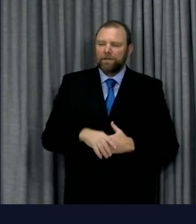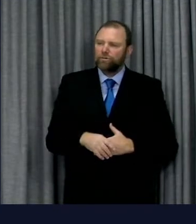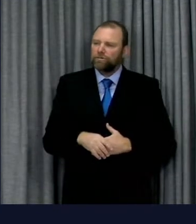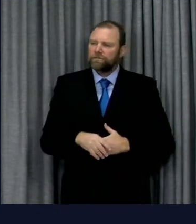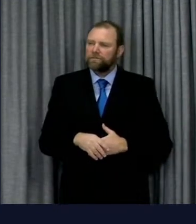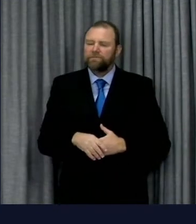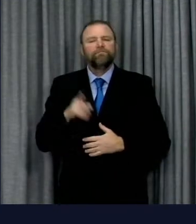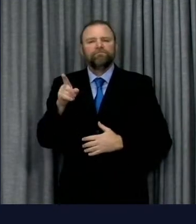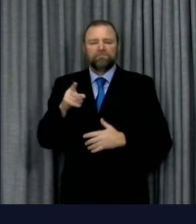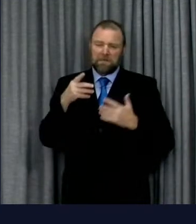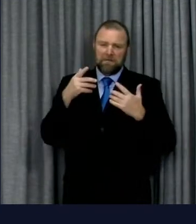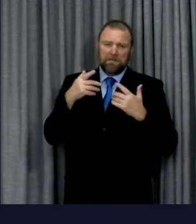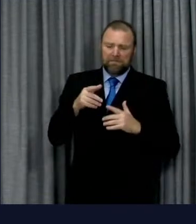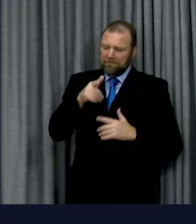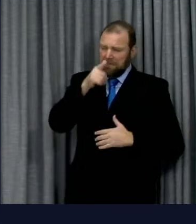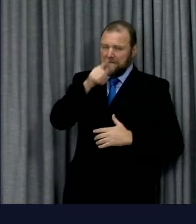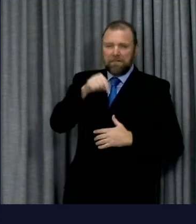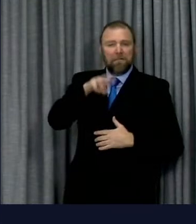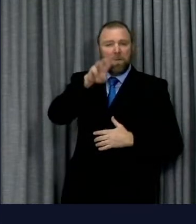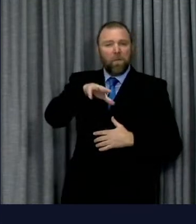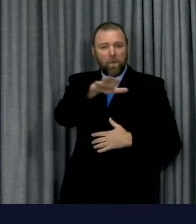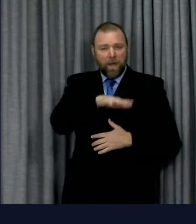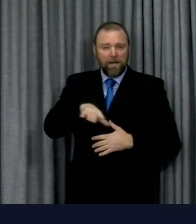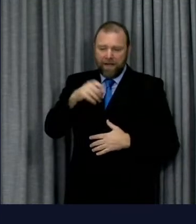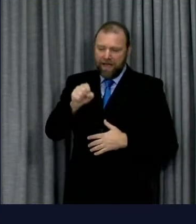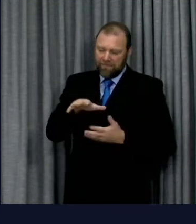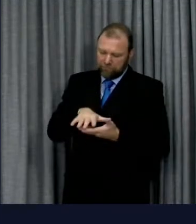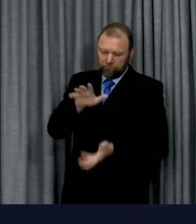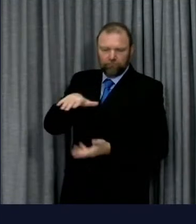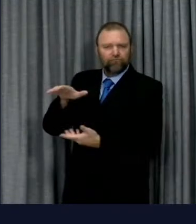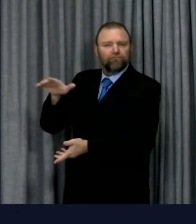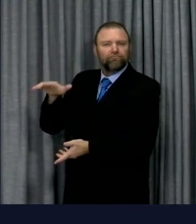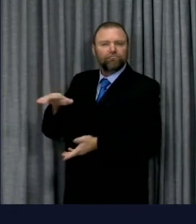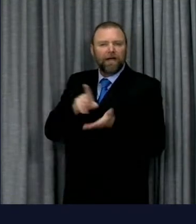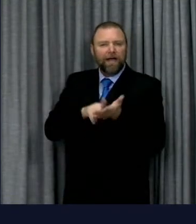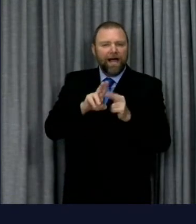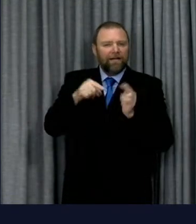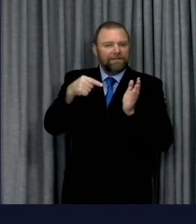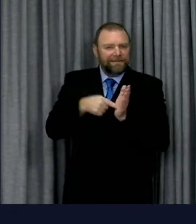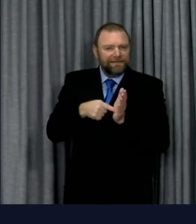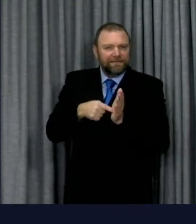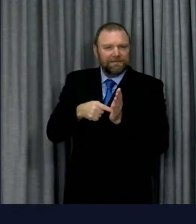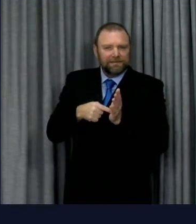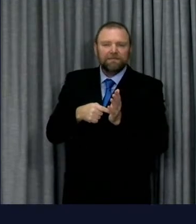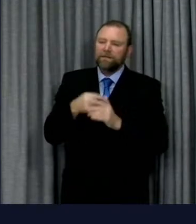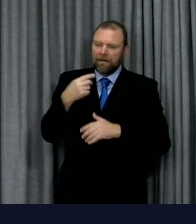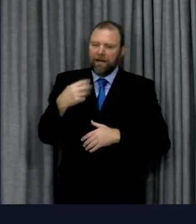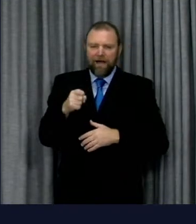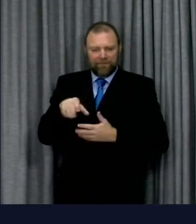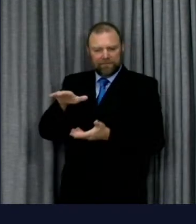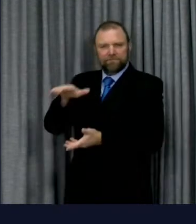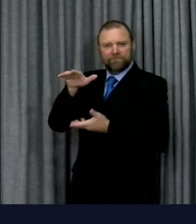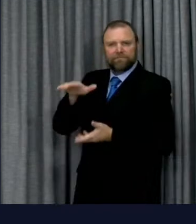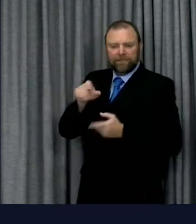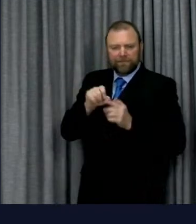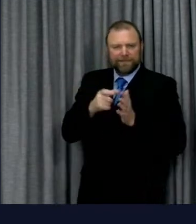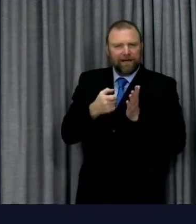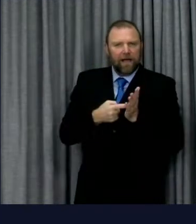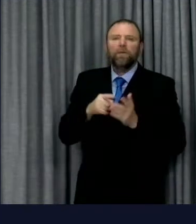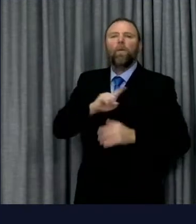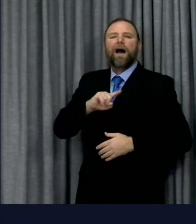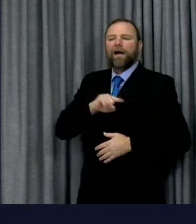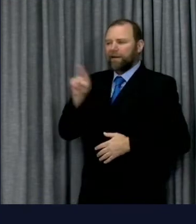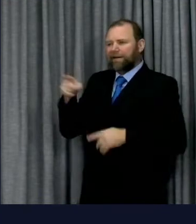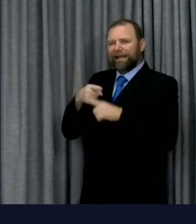da ni, achos dyn ni ddim wedi defnyddio nhw ar yr un lefel a Lloegr yn gyngharach yn y pandemig. So